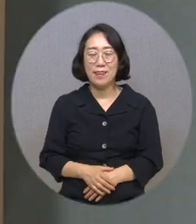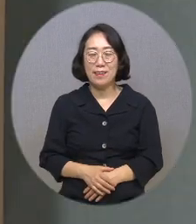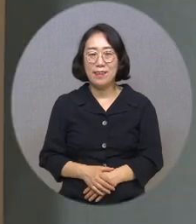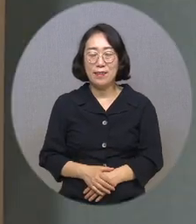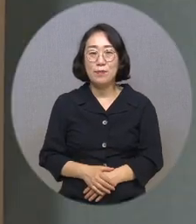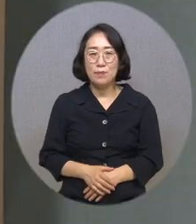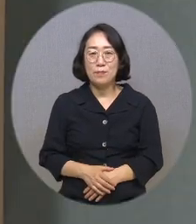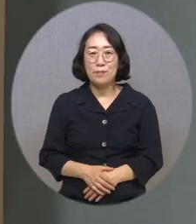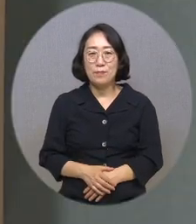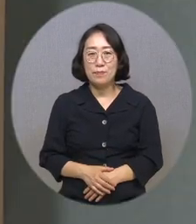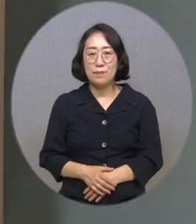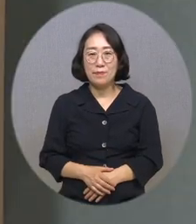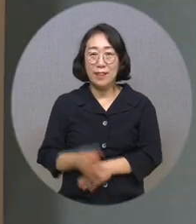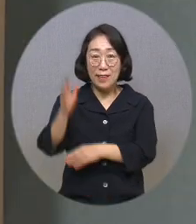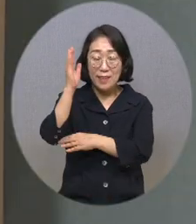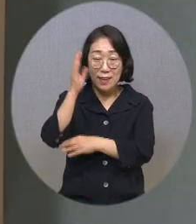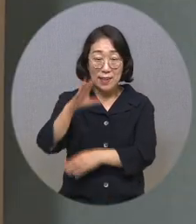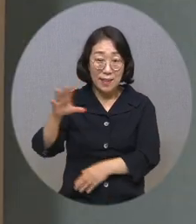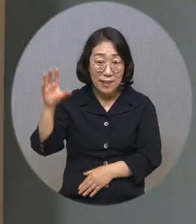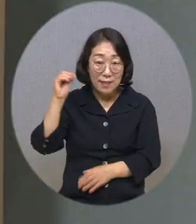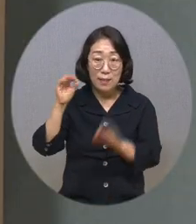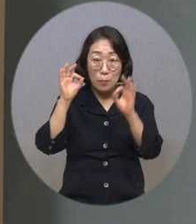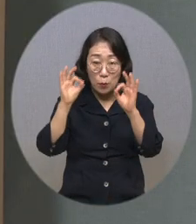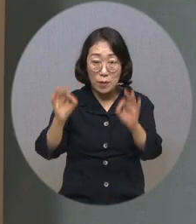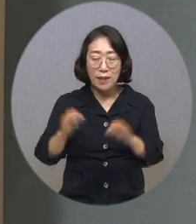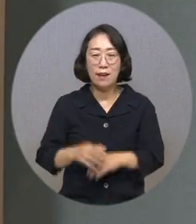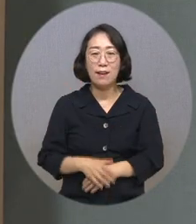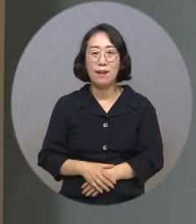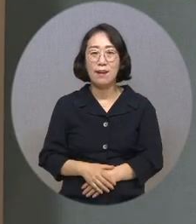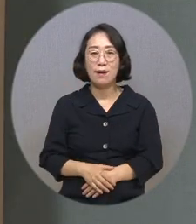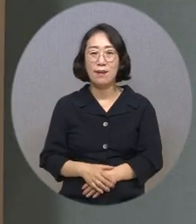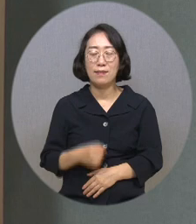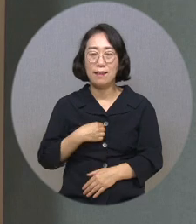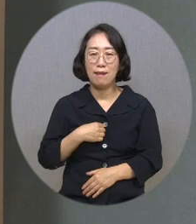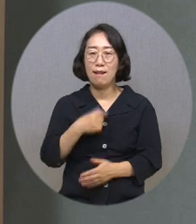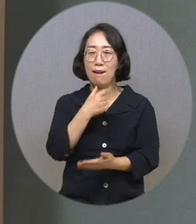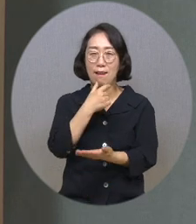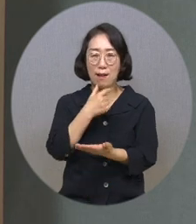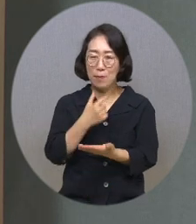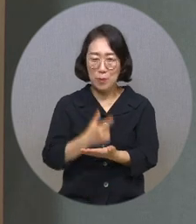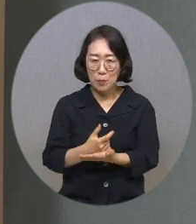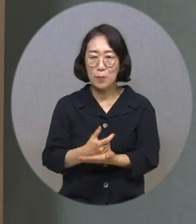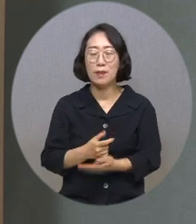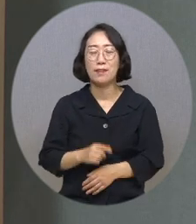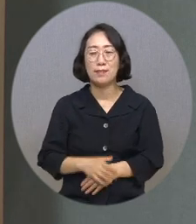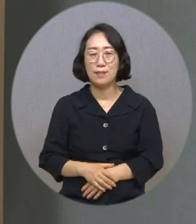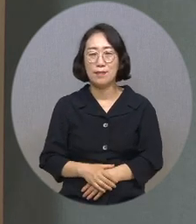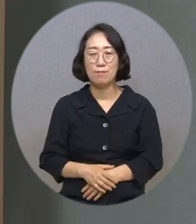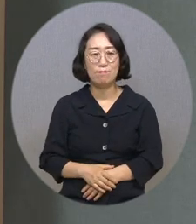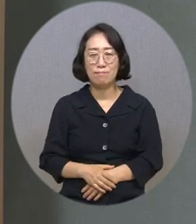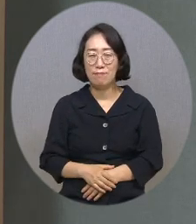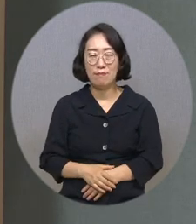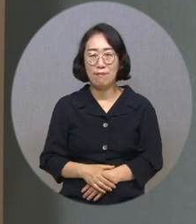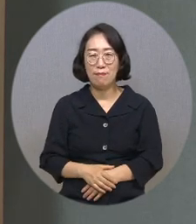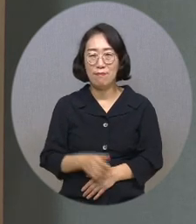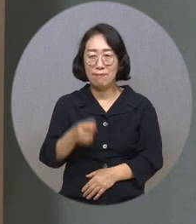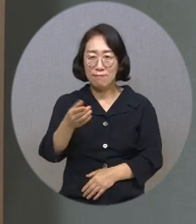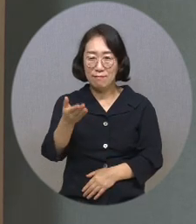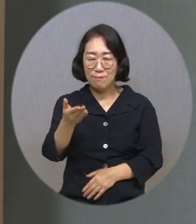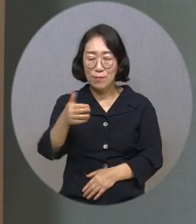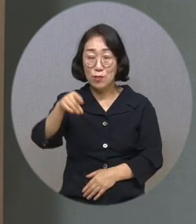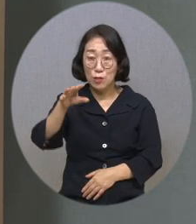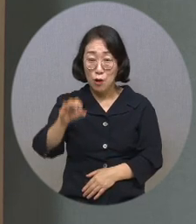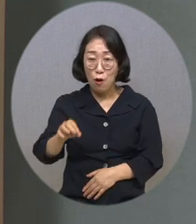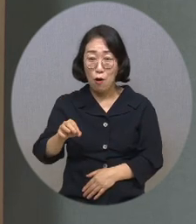그 좀 얘기를 듣다 보니까 제가 많이 감동을 했어요. 아, 이런 정